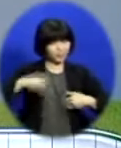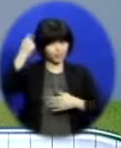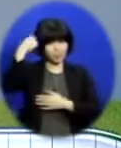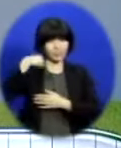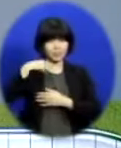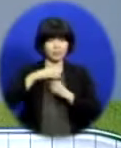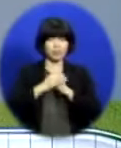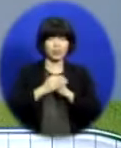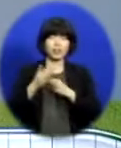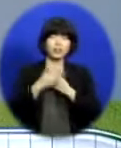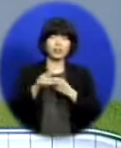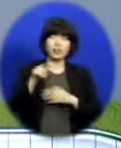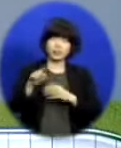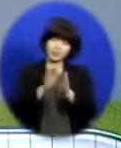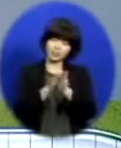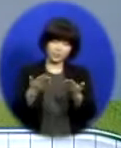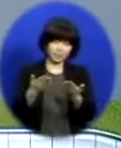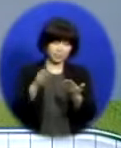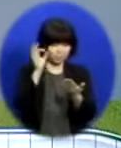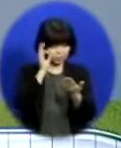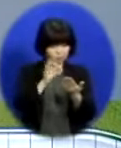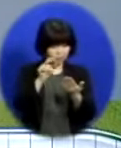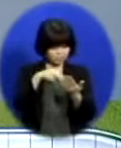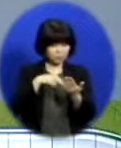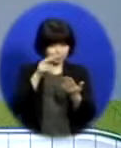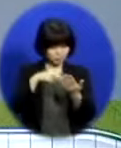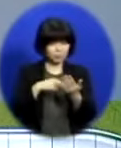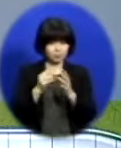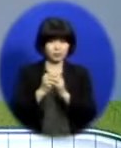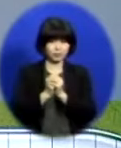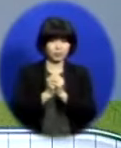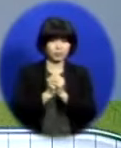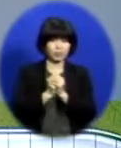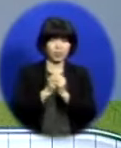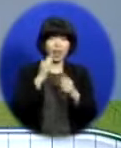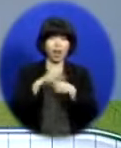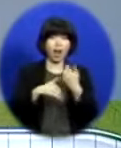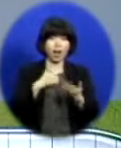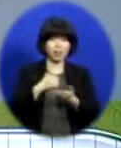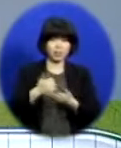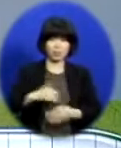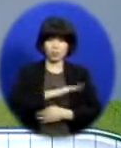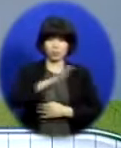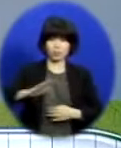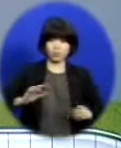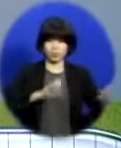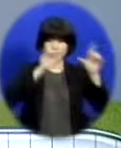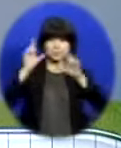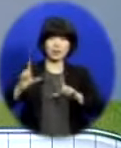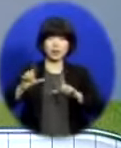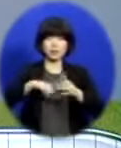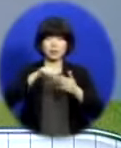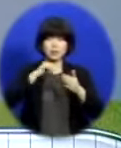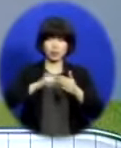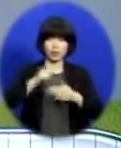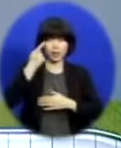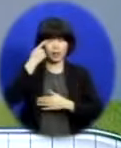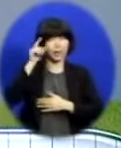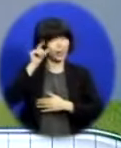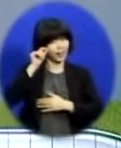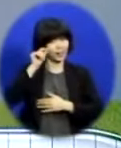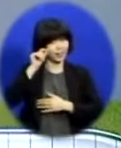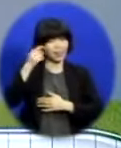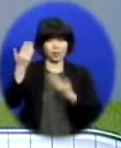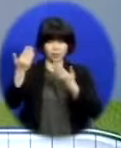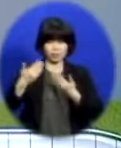그래서 제가 그 책을 들쳐서 이렇게 보니까 하나님이 우리 삶속에이 윙크를 보낼 때가 여러 번